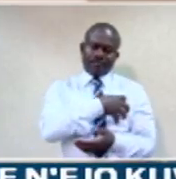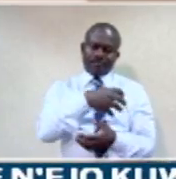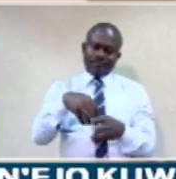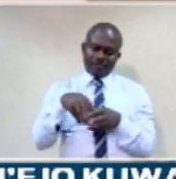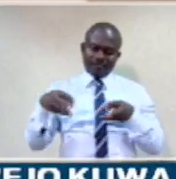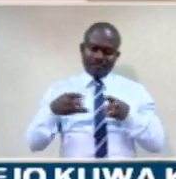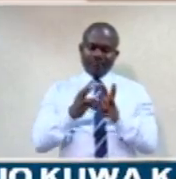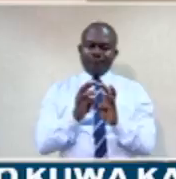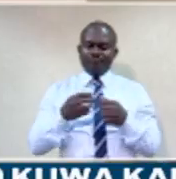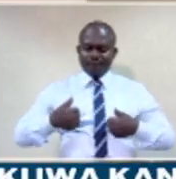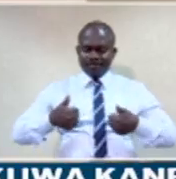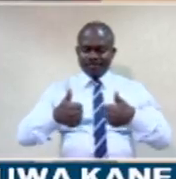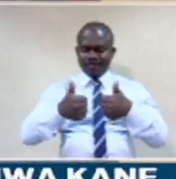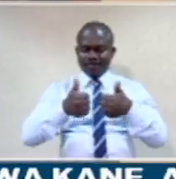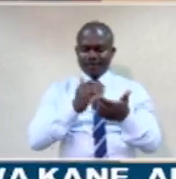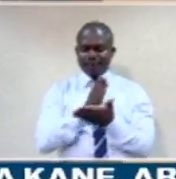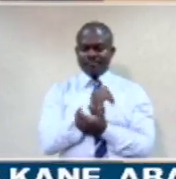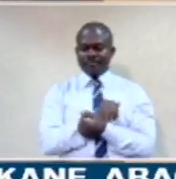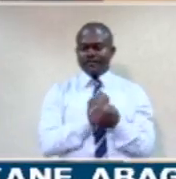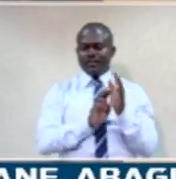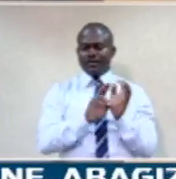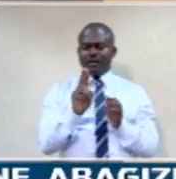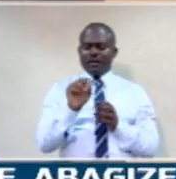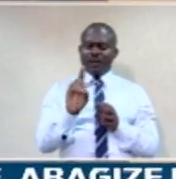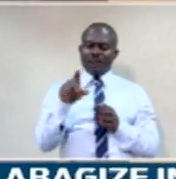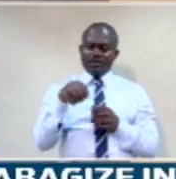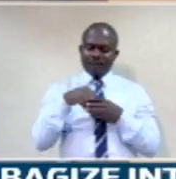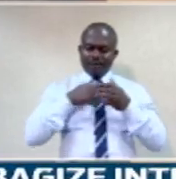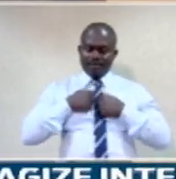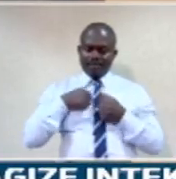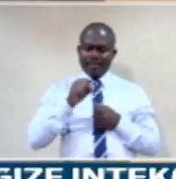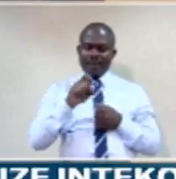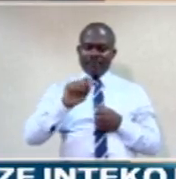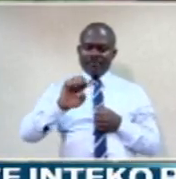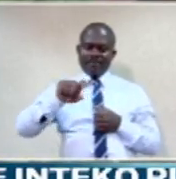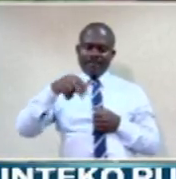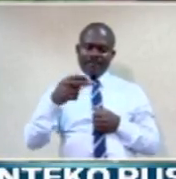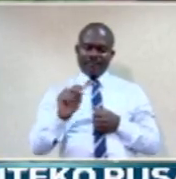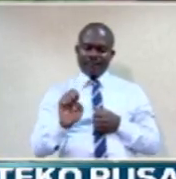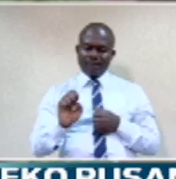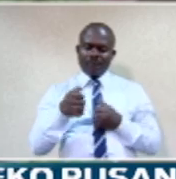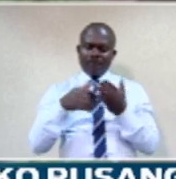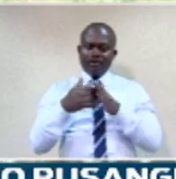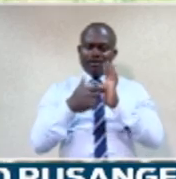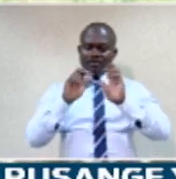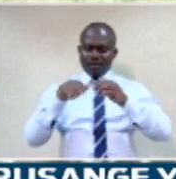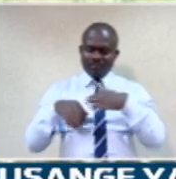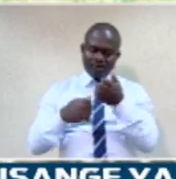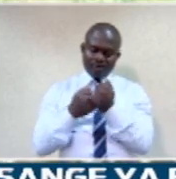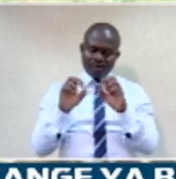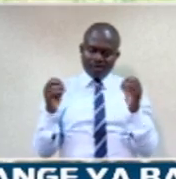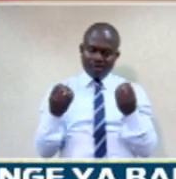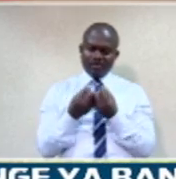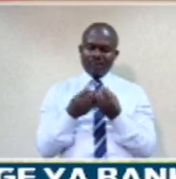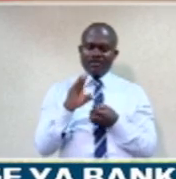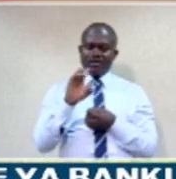buryo bufatika mu by'ukuri. Uhagarariye UNDP mu Rwanda Stephen Rodriguez we asanga gutera inkunga iyi miryango ya